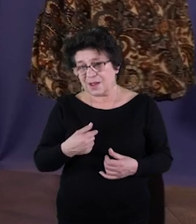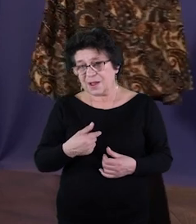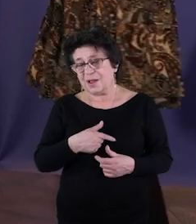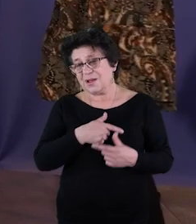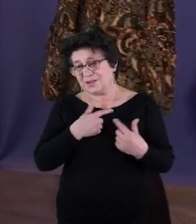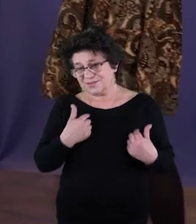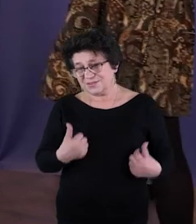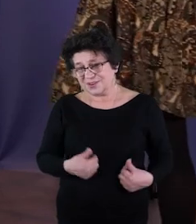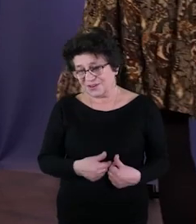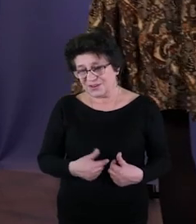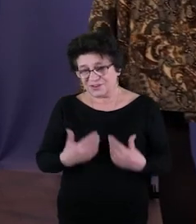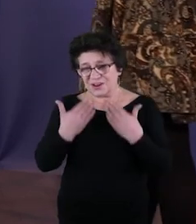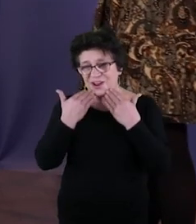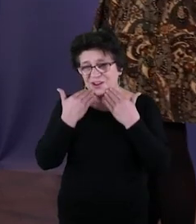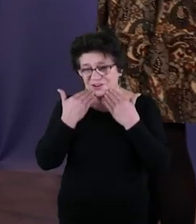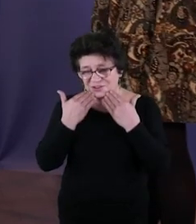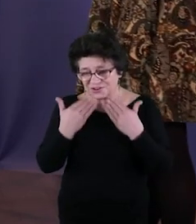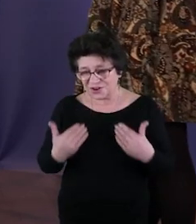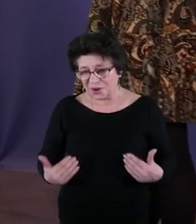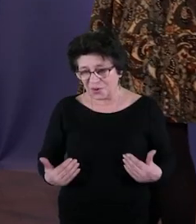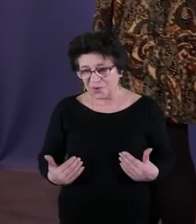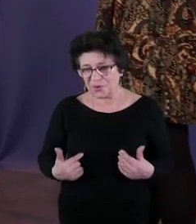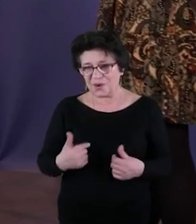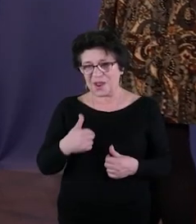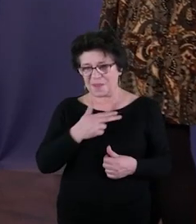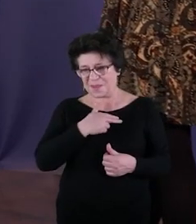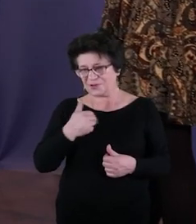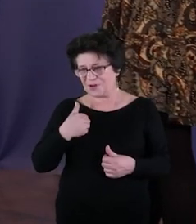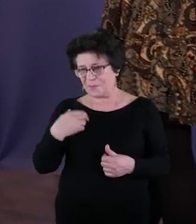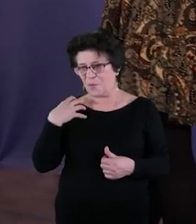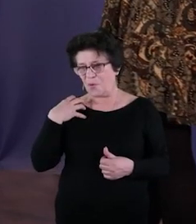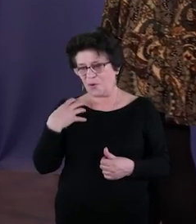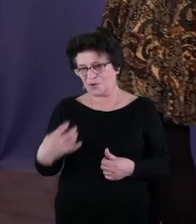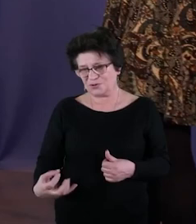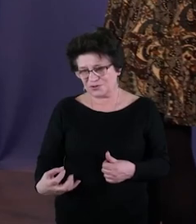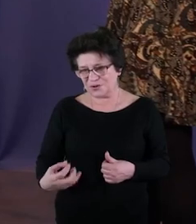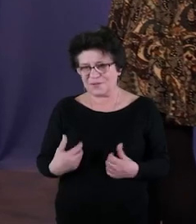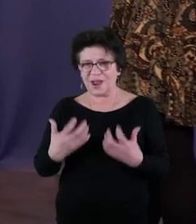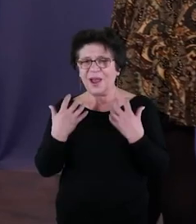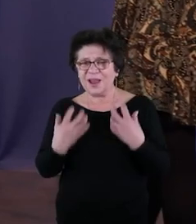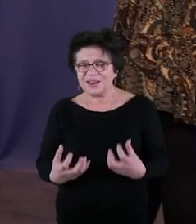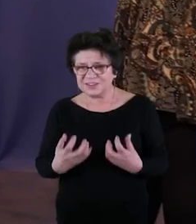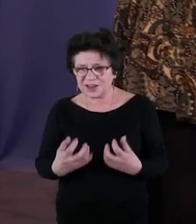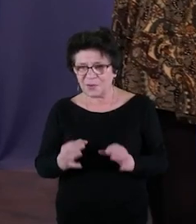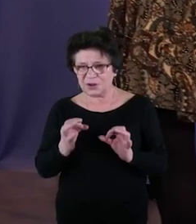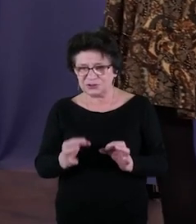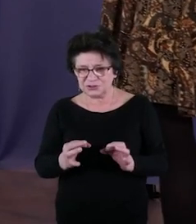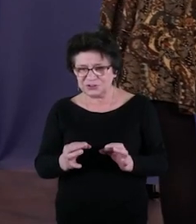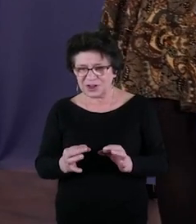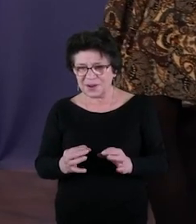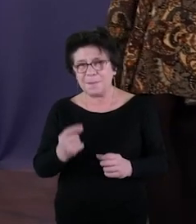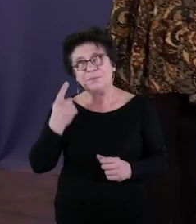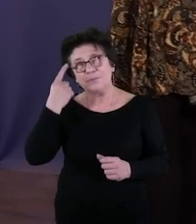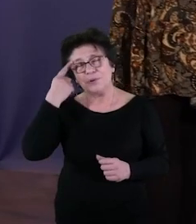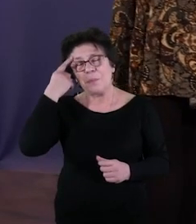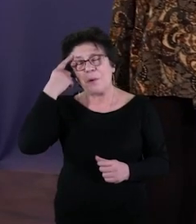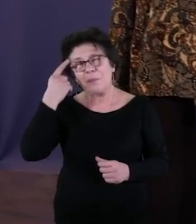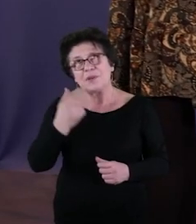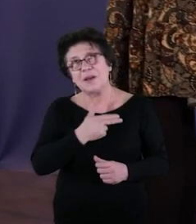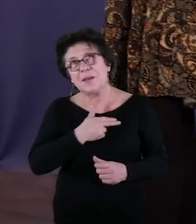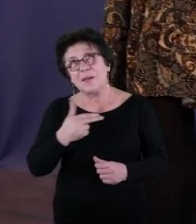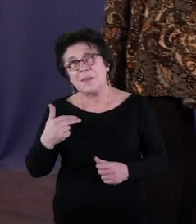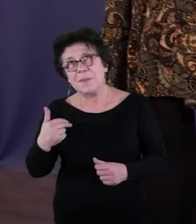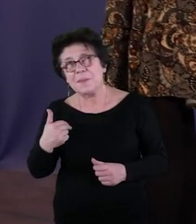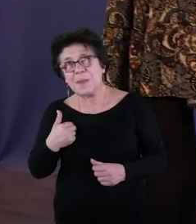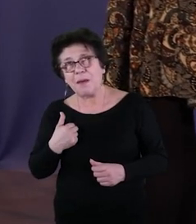serdecznie Dziękuję przede wszystkim naszemu gościowi że zechciała pani dziś przypomnieć nam bardzo